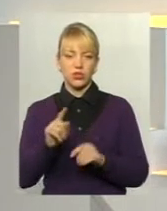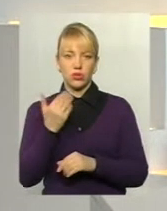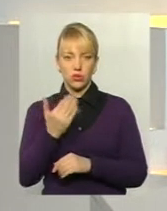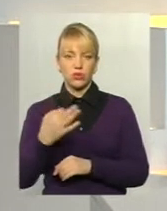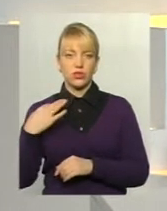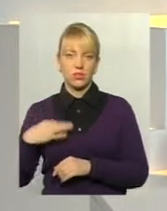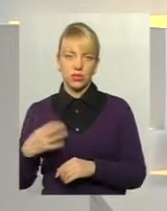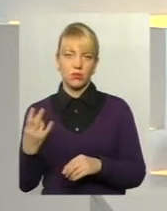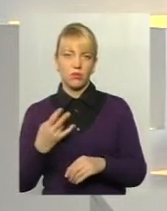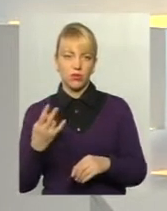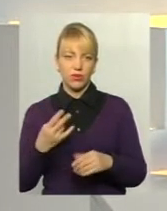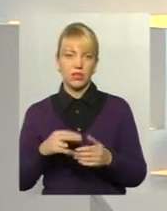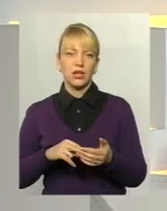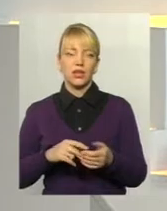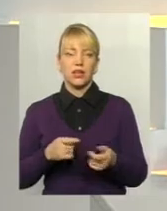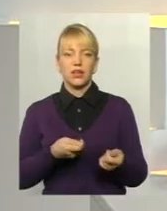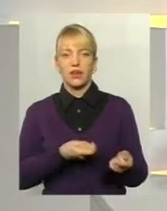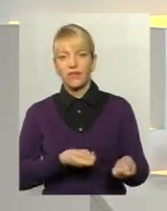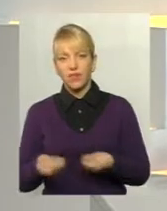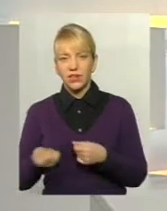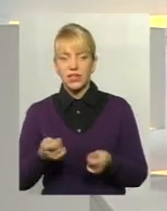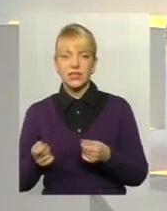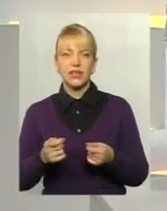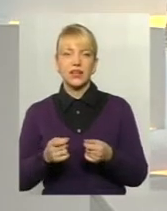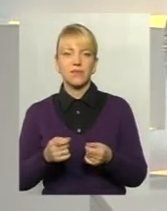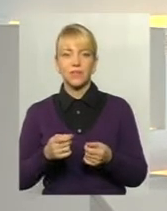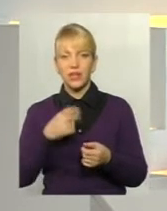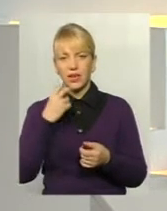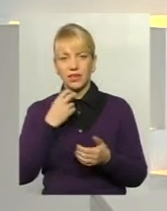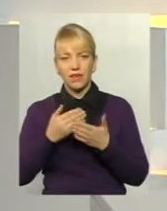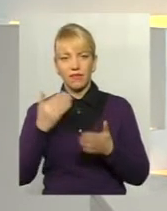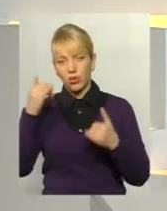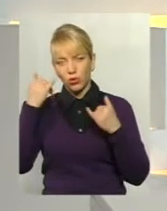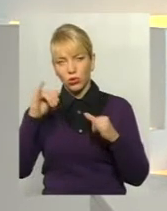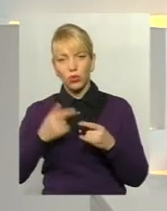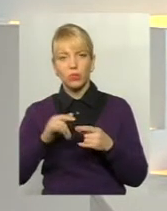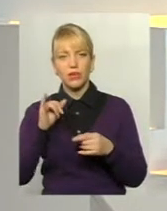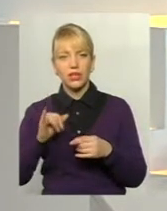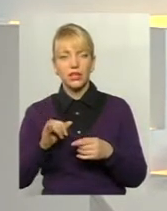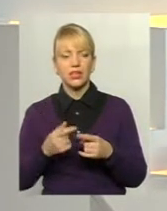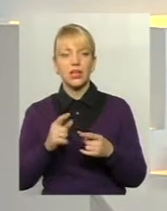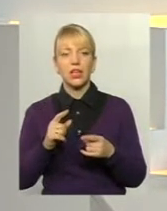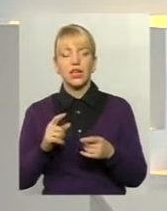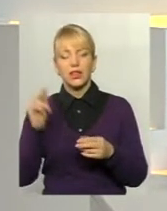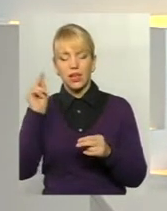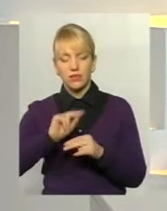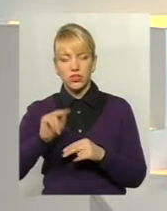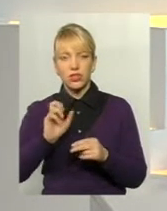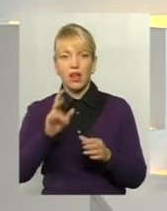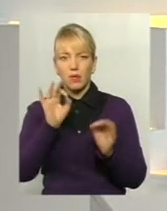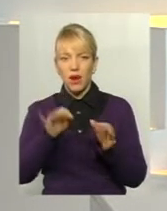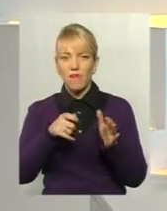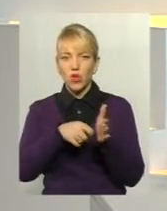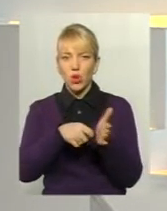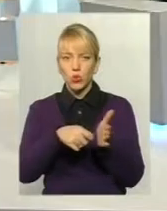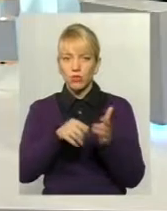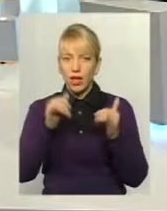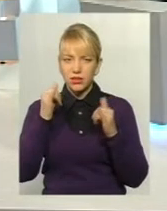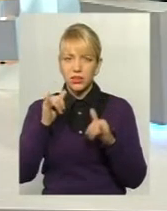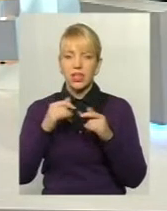має спочатку винести гній від худоби, навчитися працювати там з тим, як правильно нагодувати,